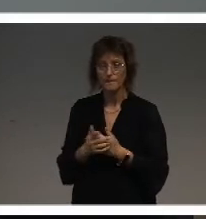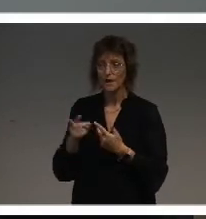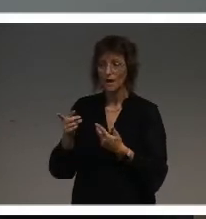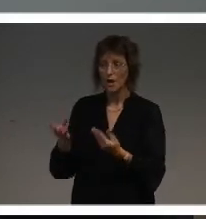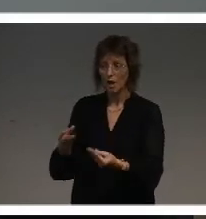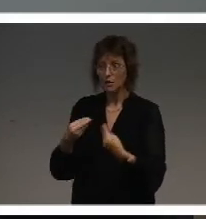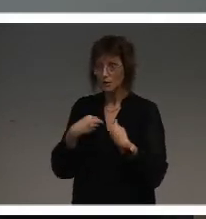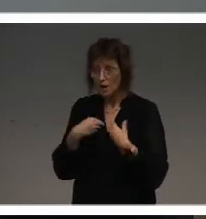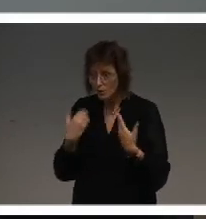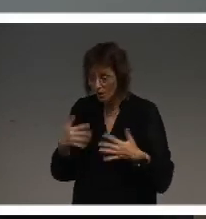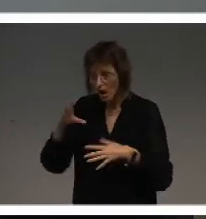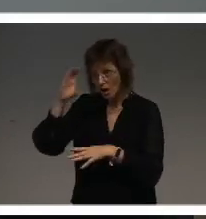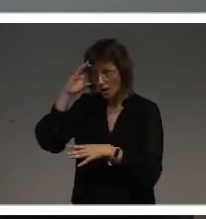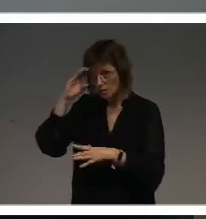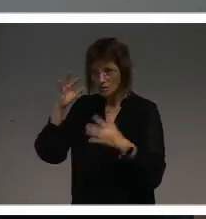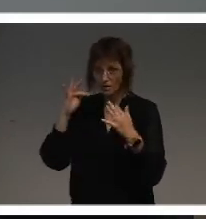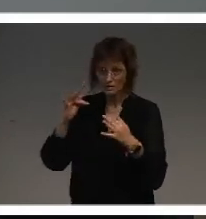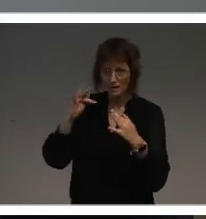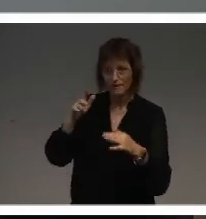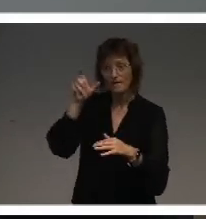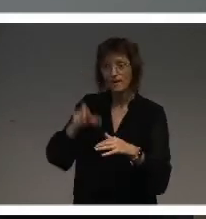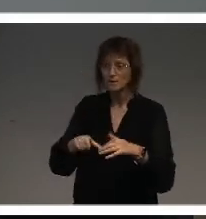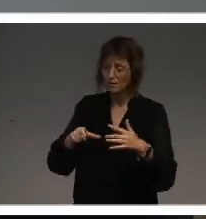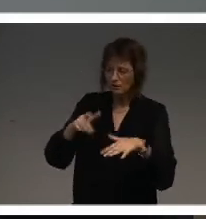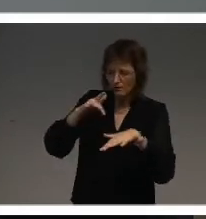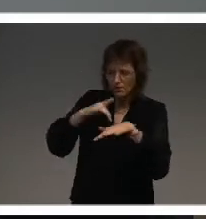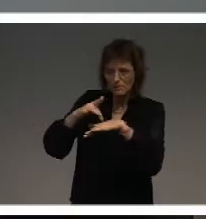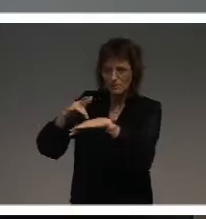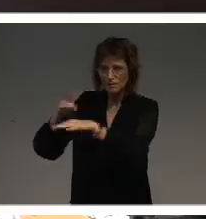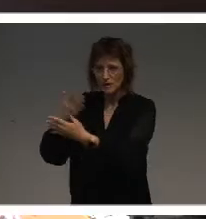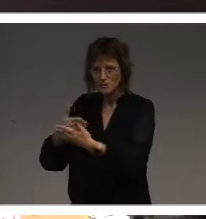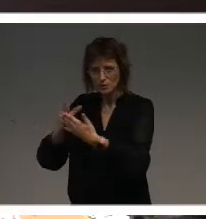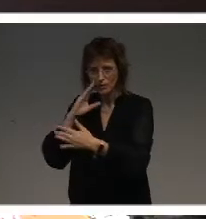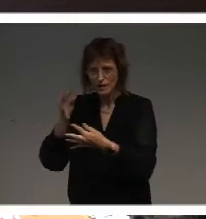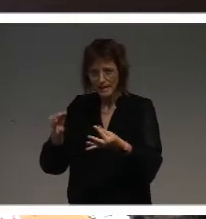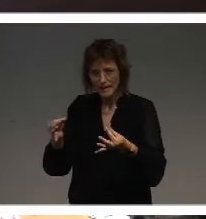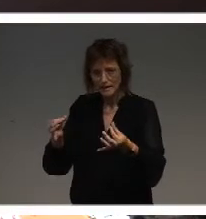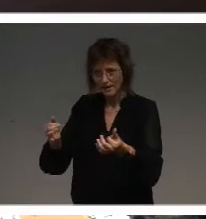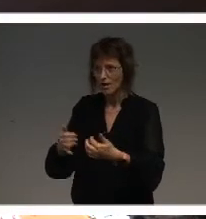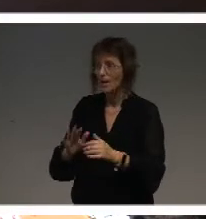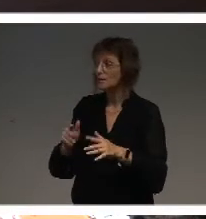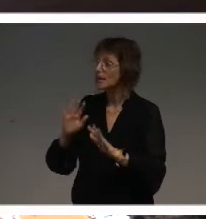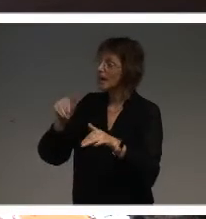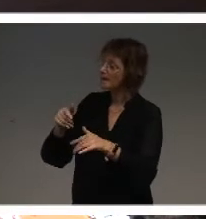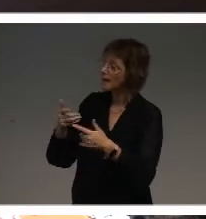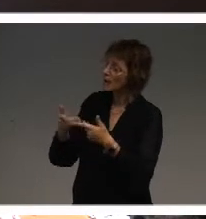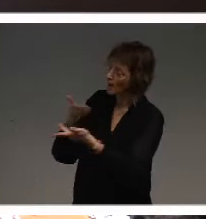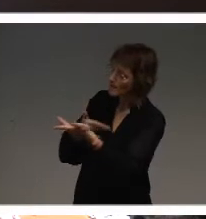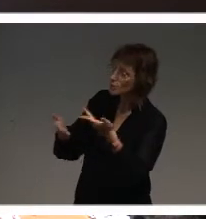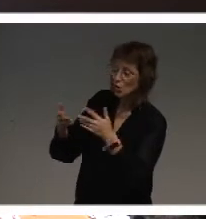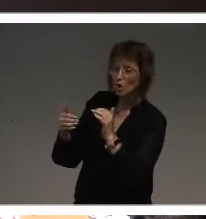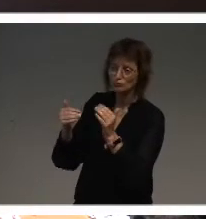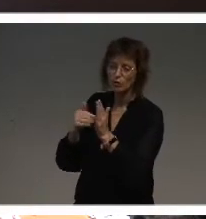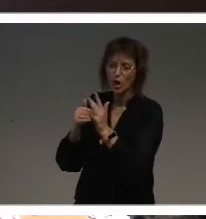certain nombre de connaissances sur les expositions professionnelles. Je pense que d'ailleurs on en reparlera à la suite de la table ronde, en tout cas pour ce qui concerne les